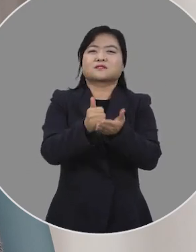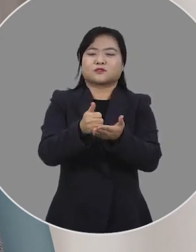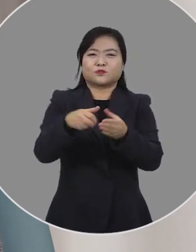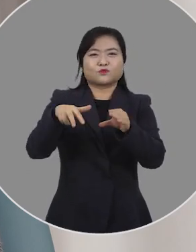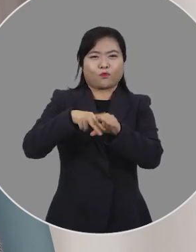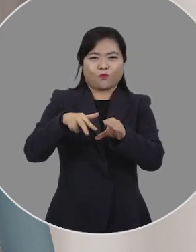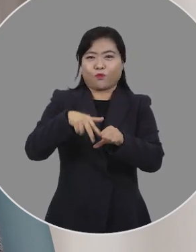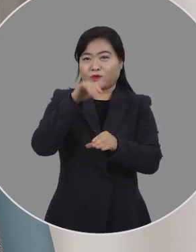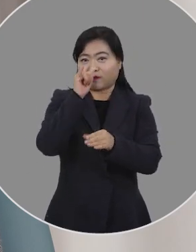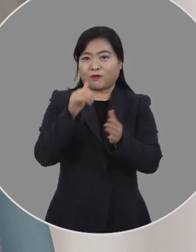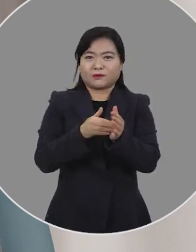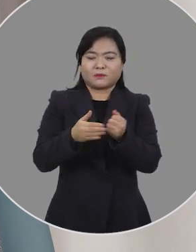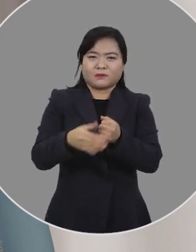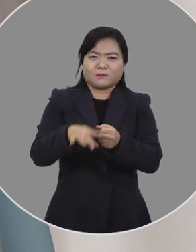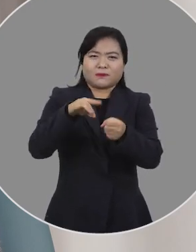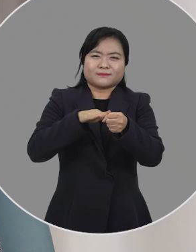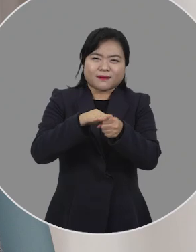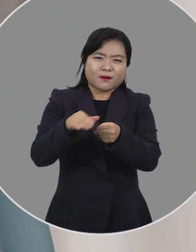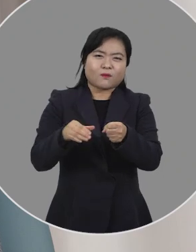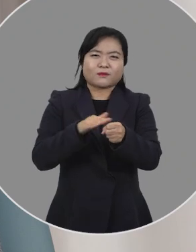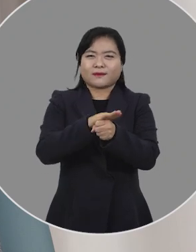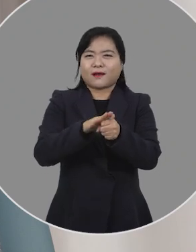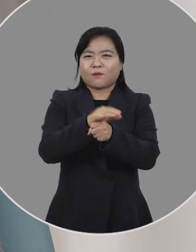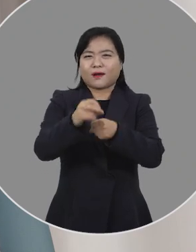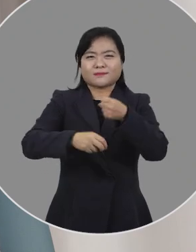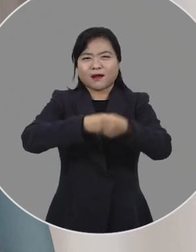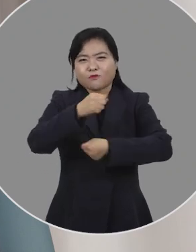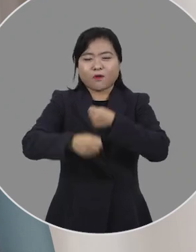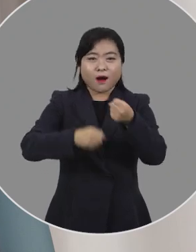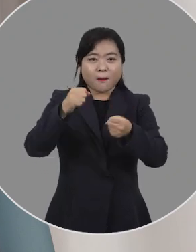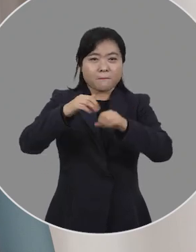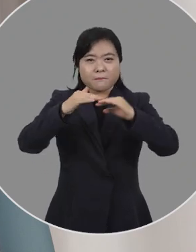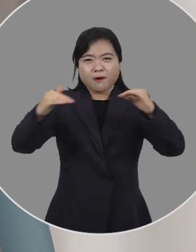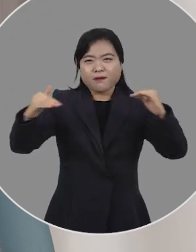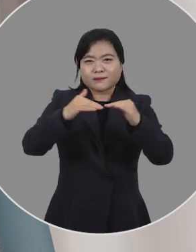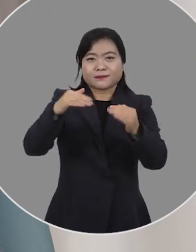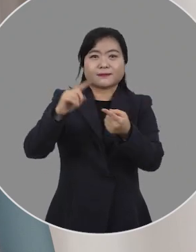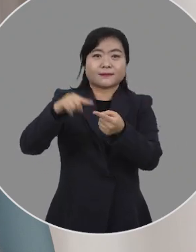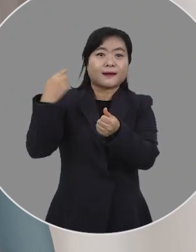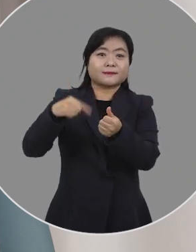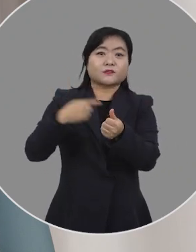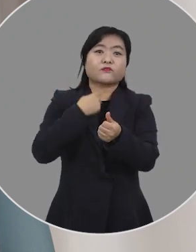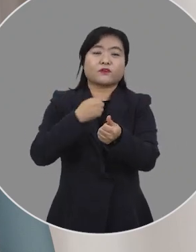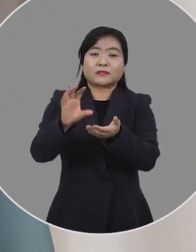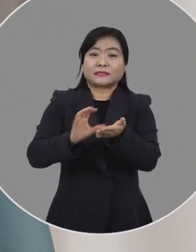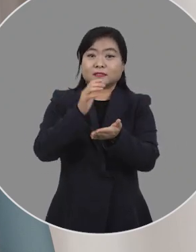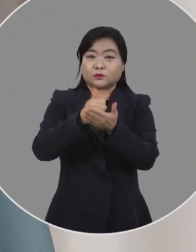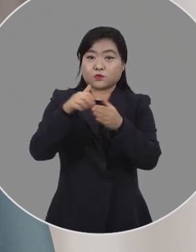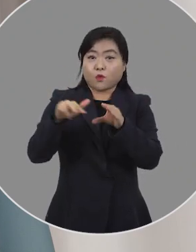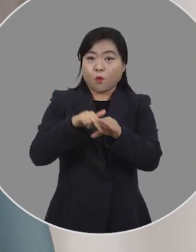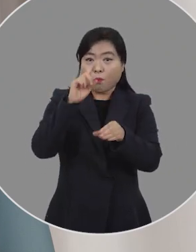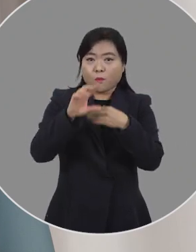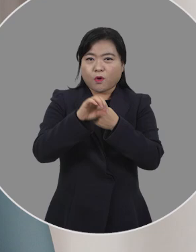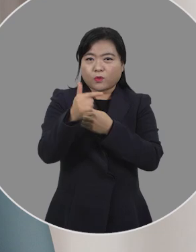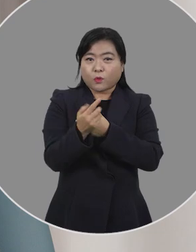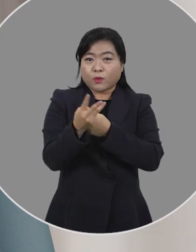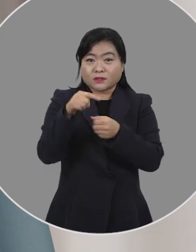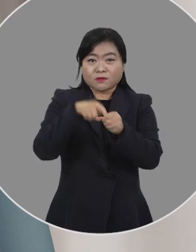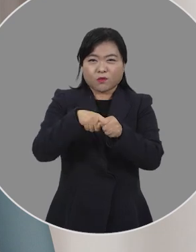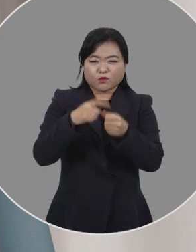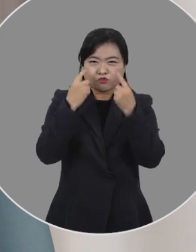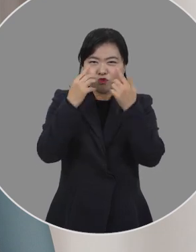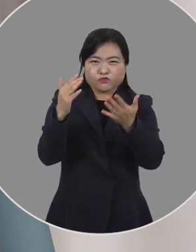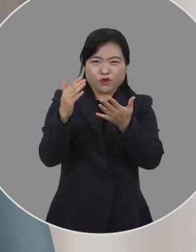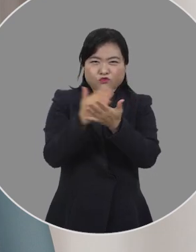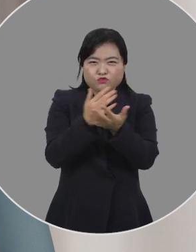처음에 시작할 때 사랑과 자유와 평등과 같은 것을 가르쳤던 그리스도교와 같은 경우는 논리적으로 뚜렷한 구별을